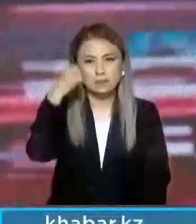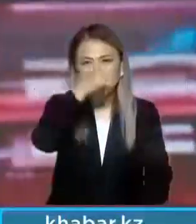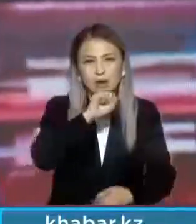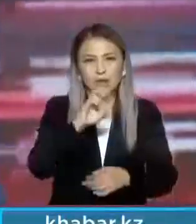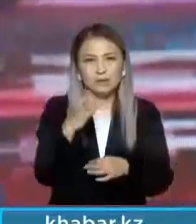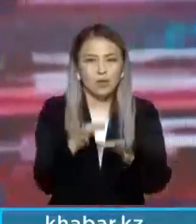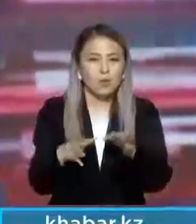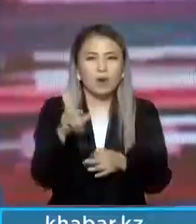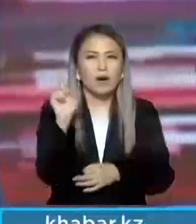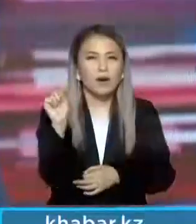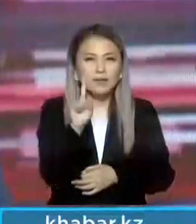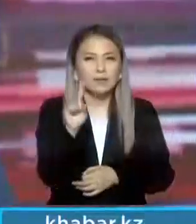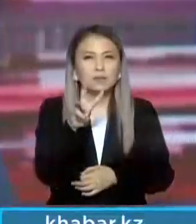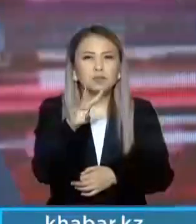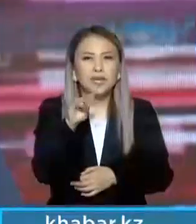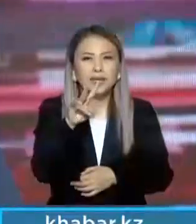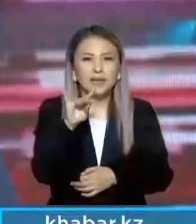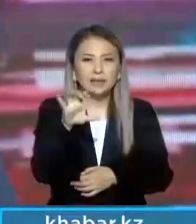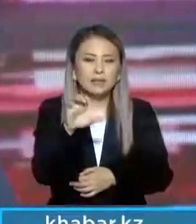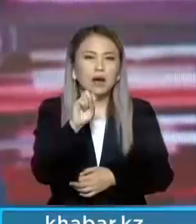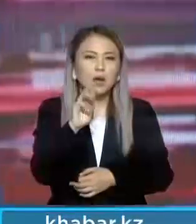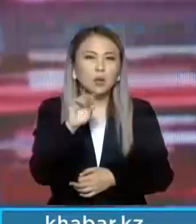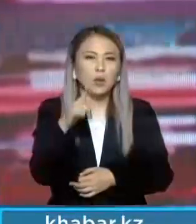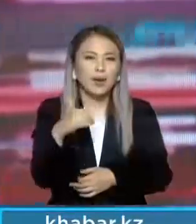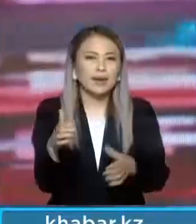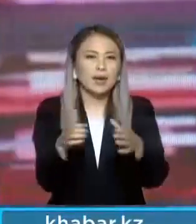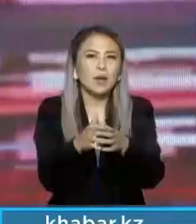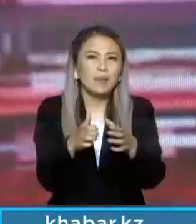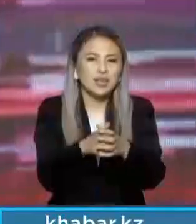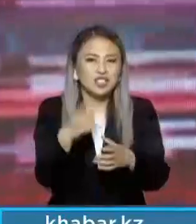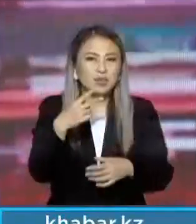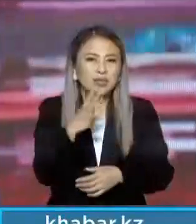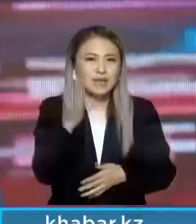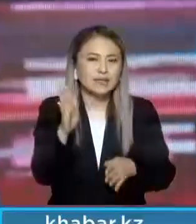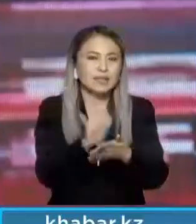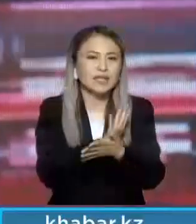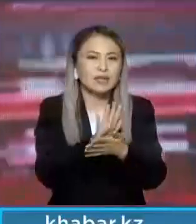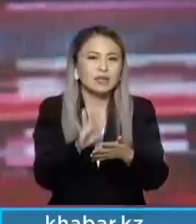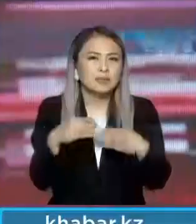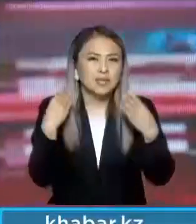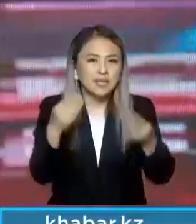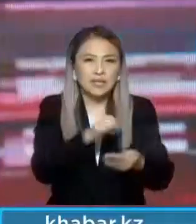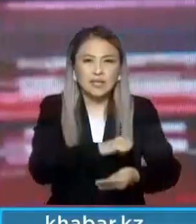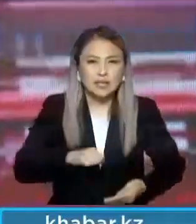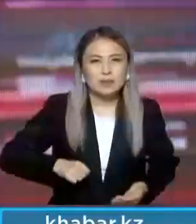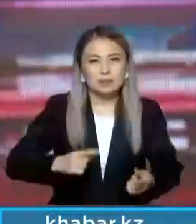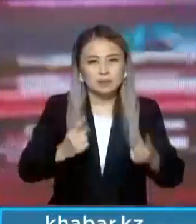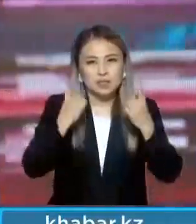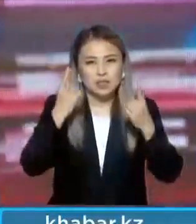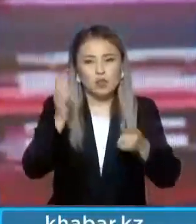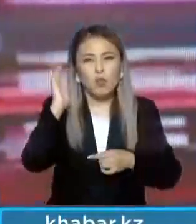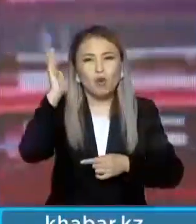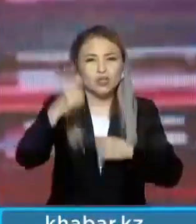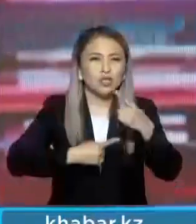Биыл Абай облысындағы Казминерос Ақтоғай компаниясы үміткерлерге 20-дан астам грант бөлет. Еліміздегі ең ірі мыс кеніші